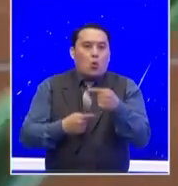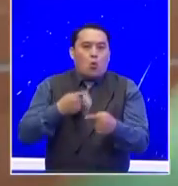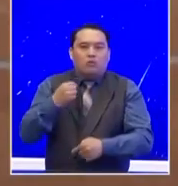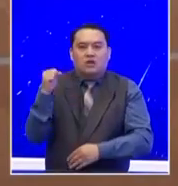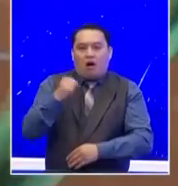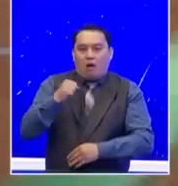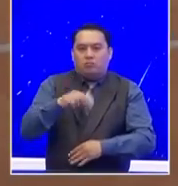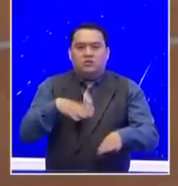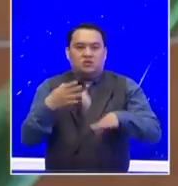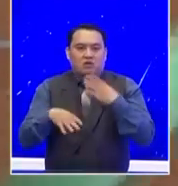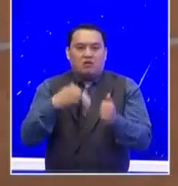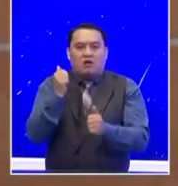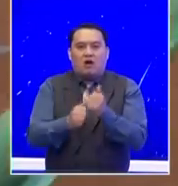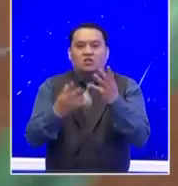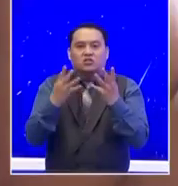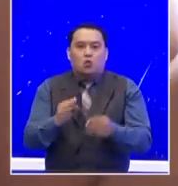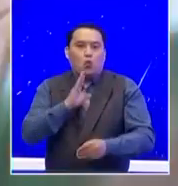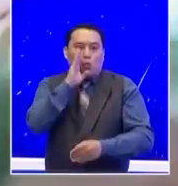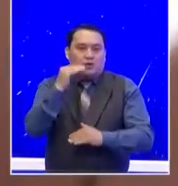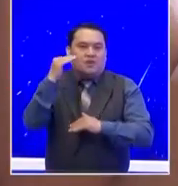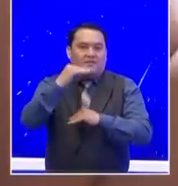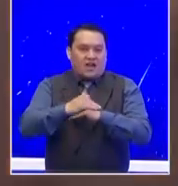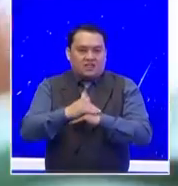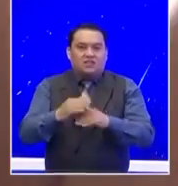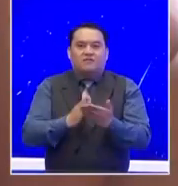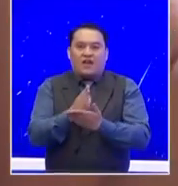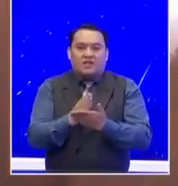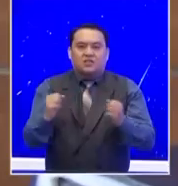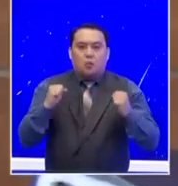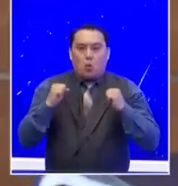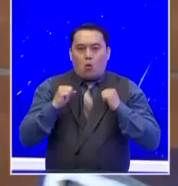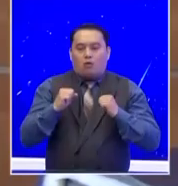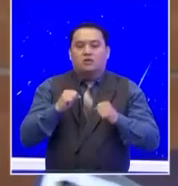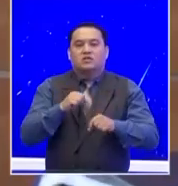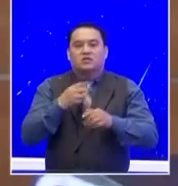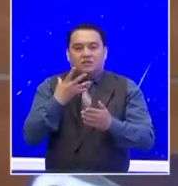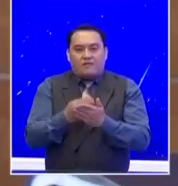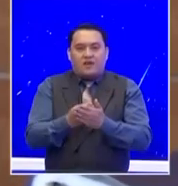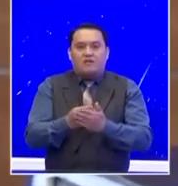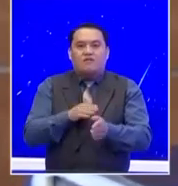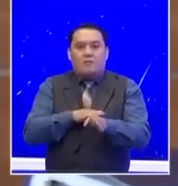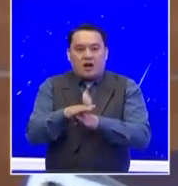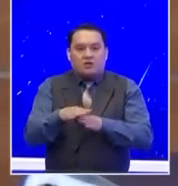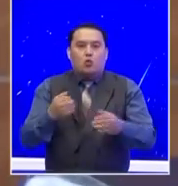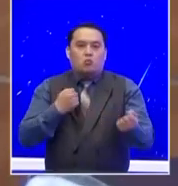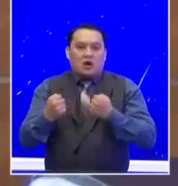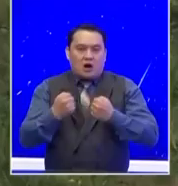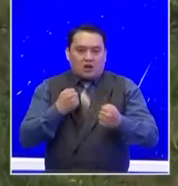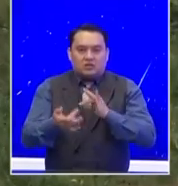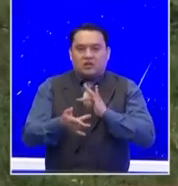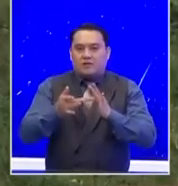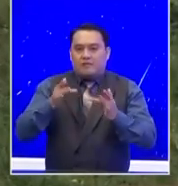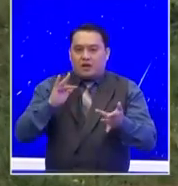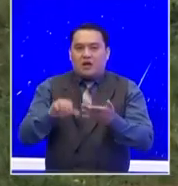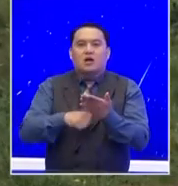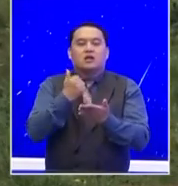Армрестлер проводит тренировки каждый день, утром и вечером. Есть у ветерана спорта и воспитанники, которые также выполняют все упражнения в